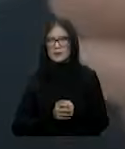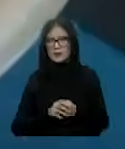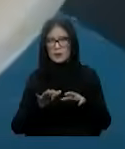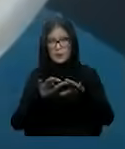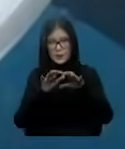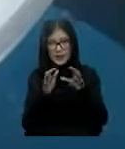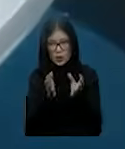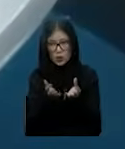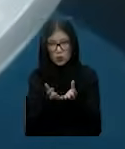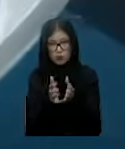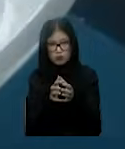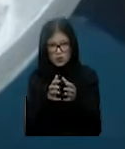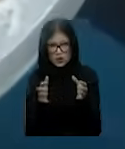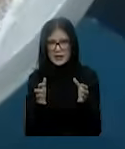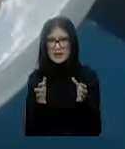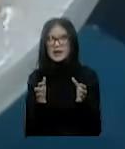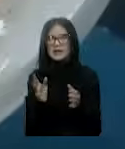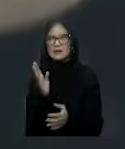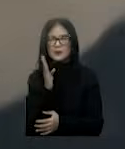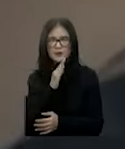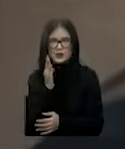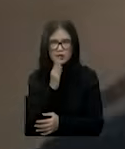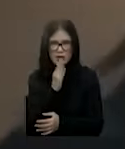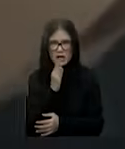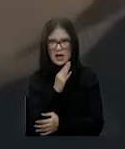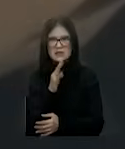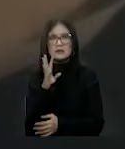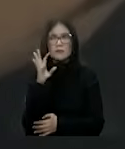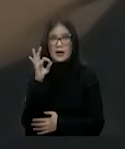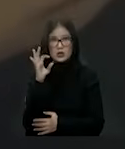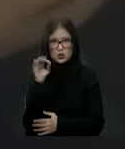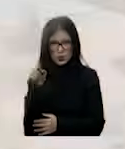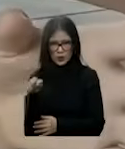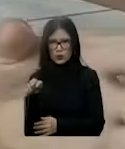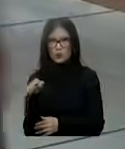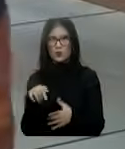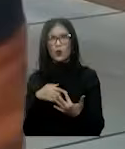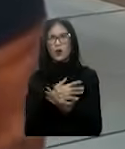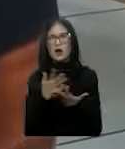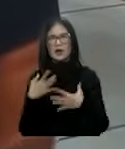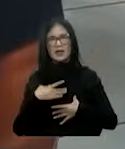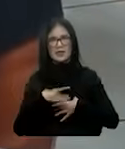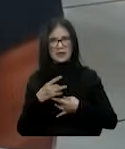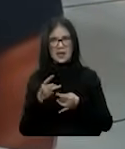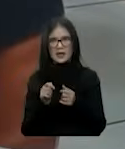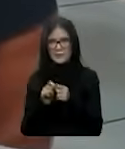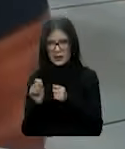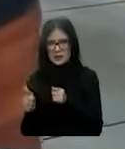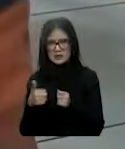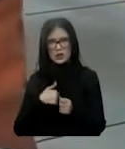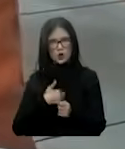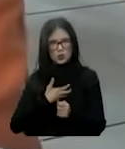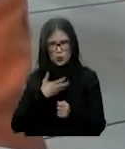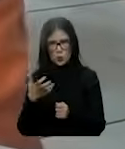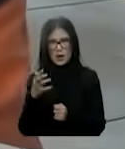super jumbo, sensasi pedas dari bakso Klenger Doer ini justru menjadi buruan. Karena suka pedas, rasanya kan